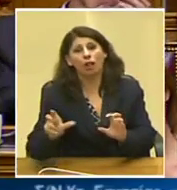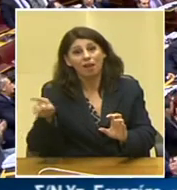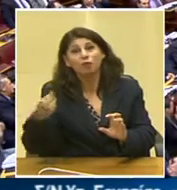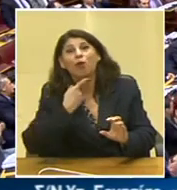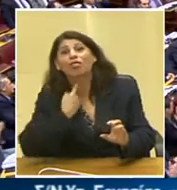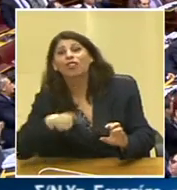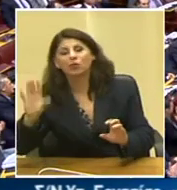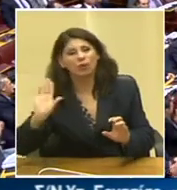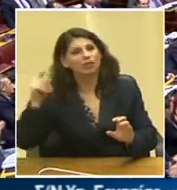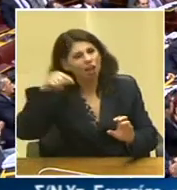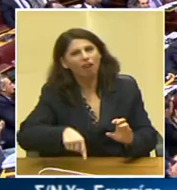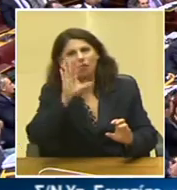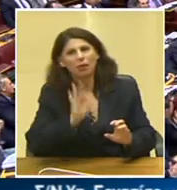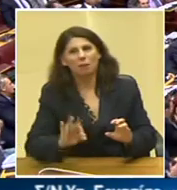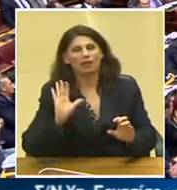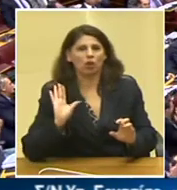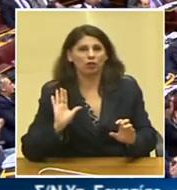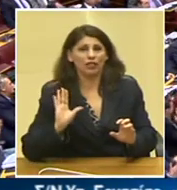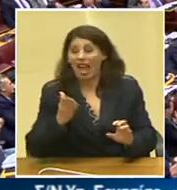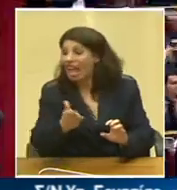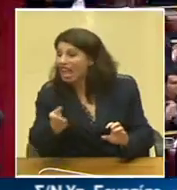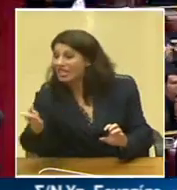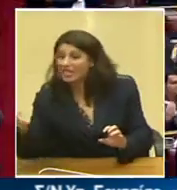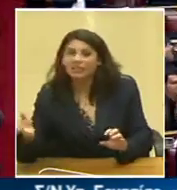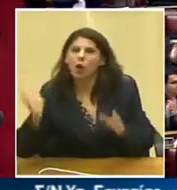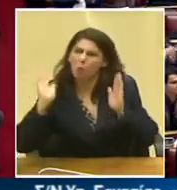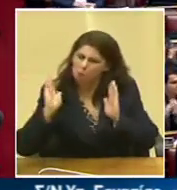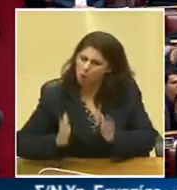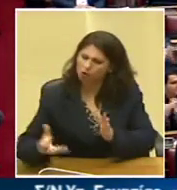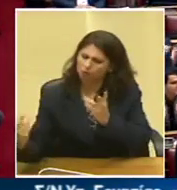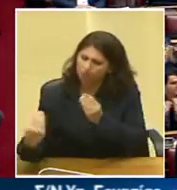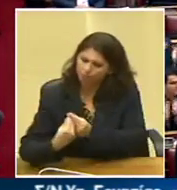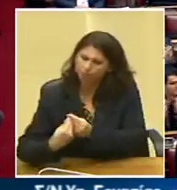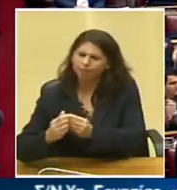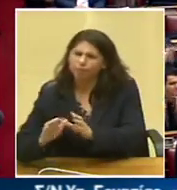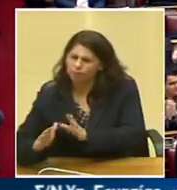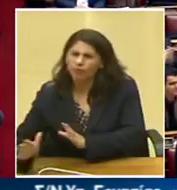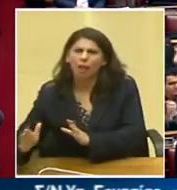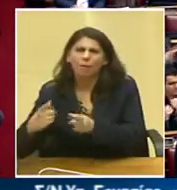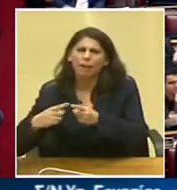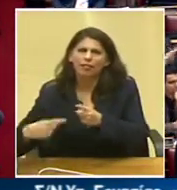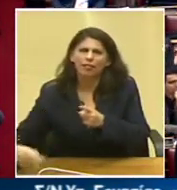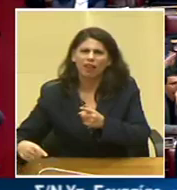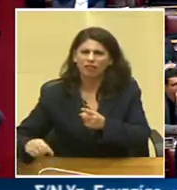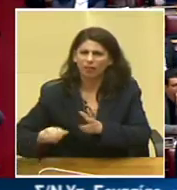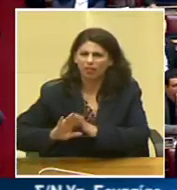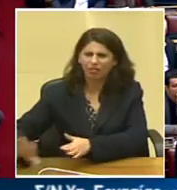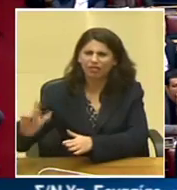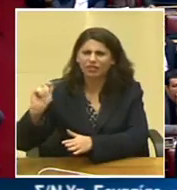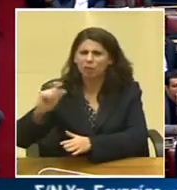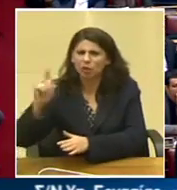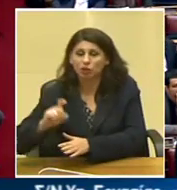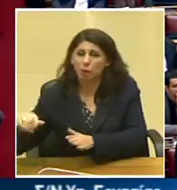αρέσει, αυτή είναι η πραγματικότητα. Εσείς μπορείτε να βολευτείτε με διάφορα απολυφάδια της πολιτικής ζωής